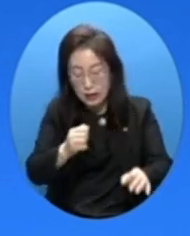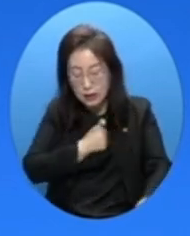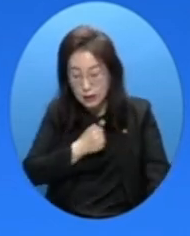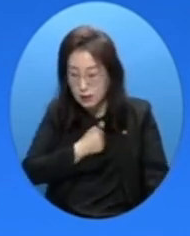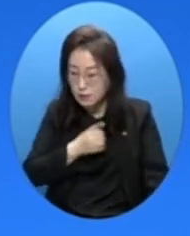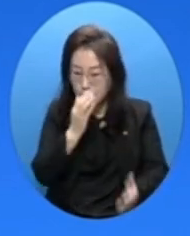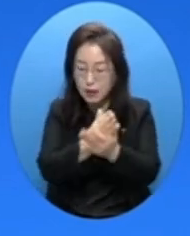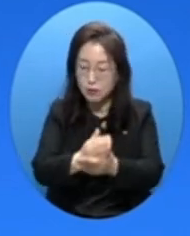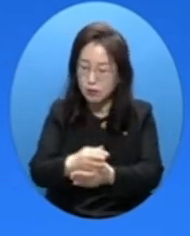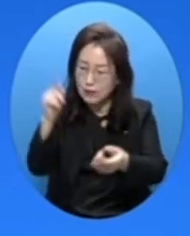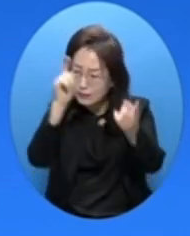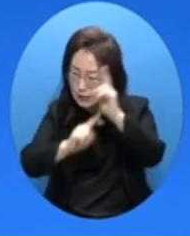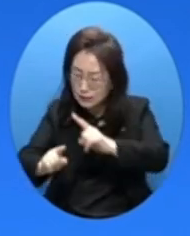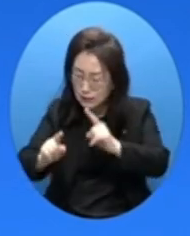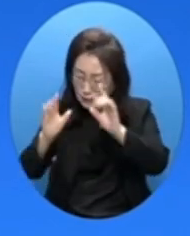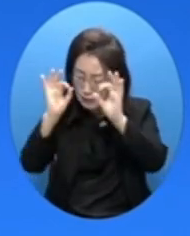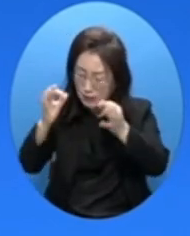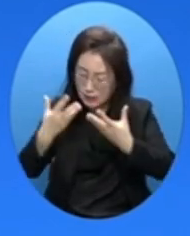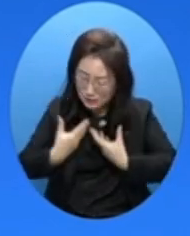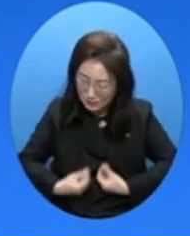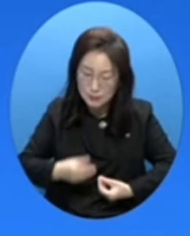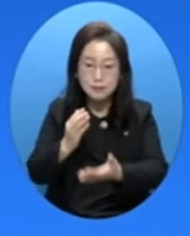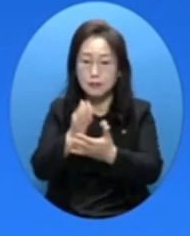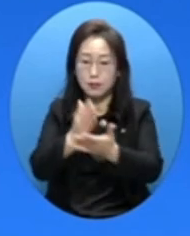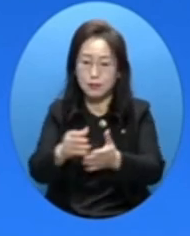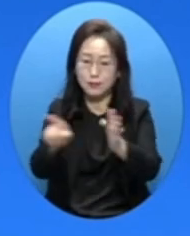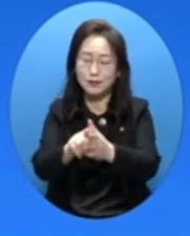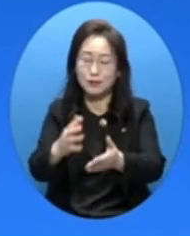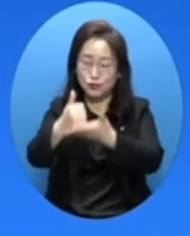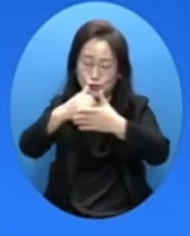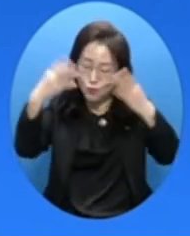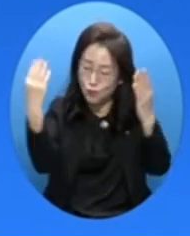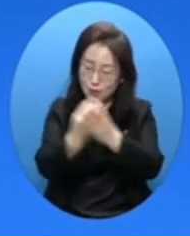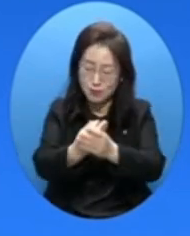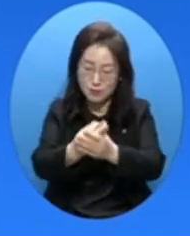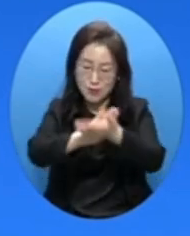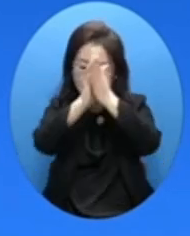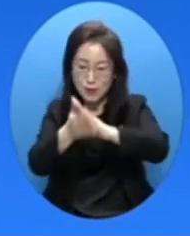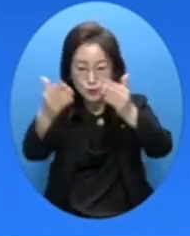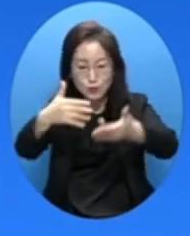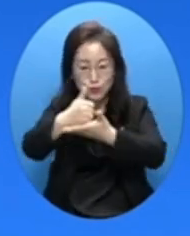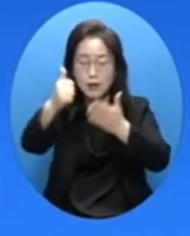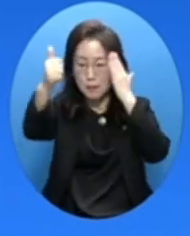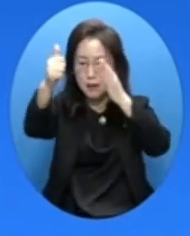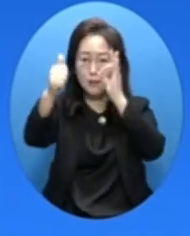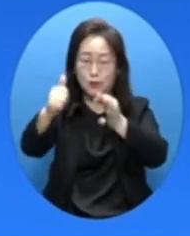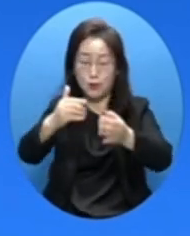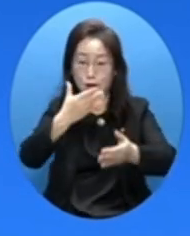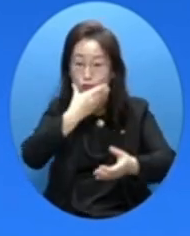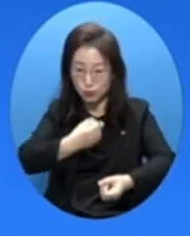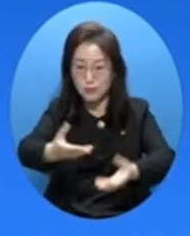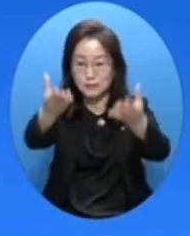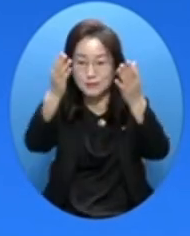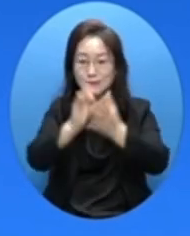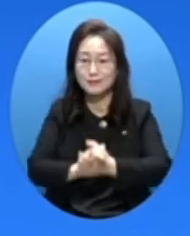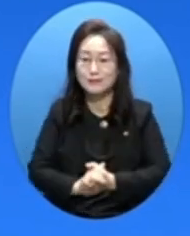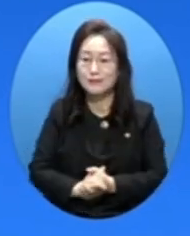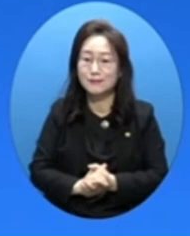상처를 바라보고 절망하지 말고 믿음의 주에 온전케 하시는 주님만 바라보고 나가는 여러분 모두가 되시기를 주님의 이름으로 축원합니다.